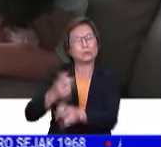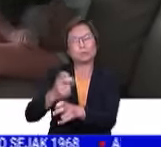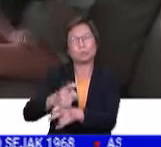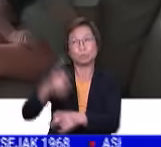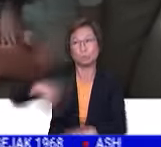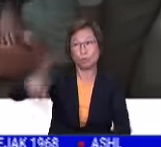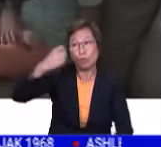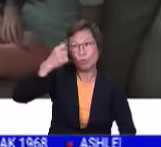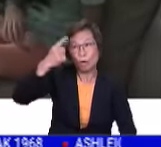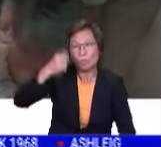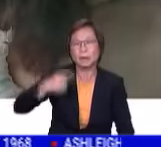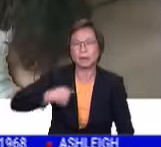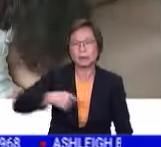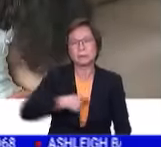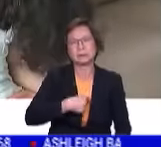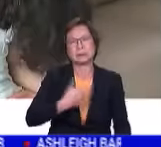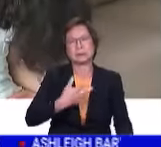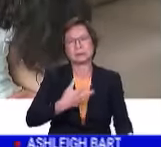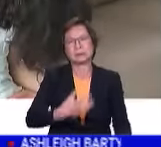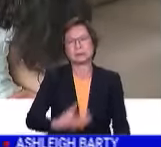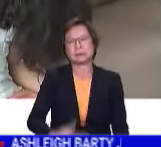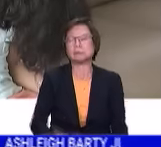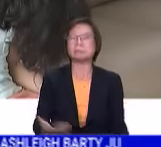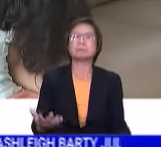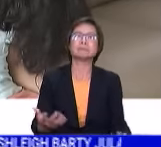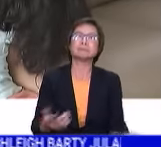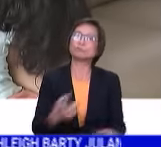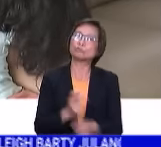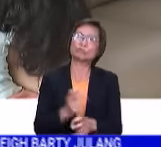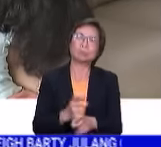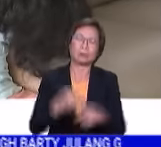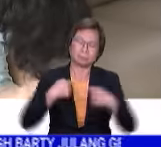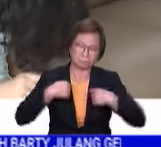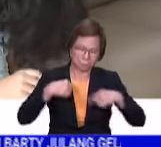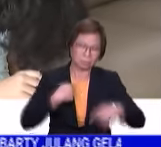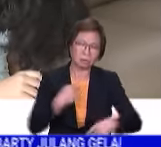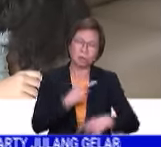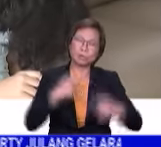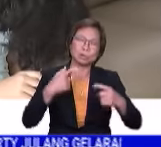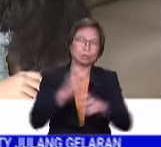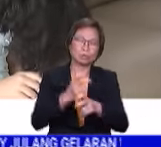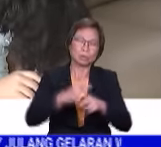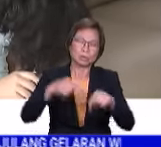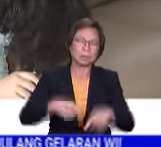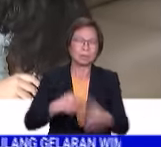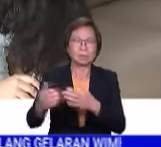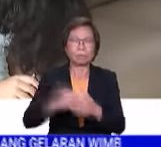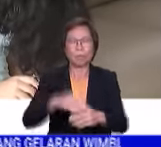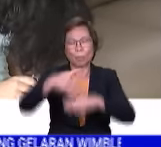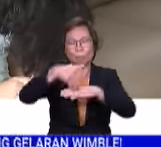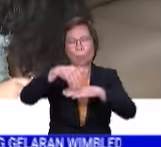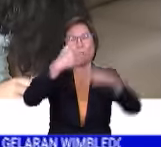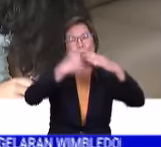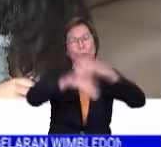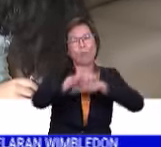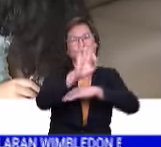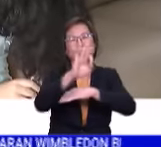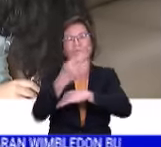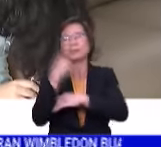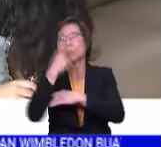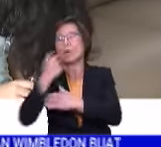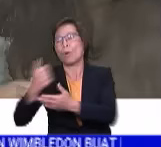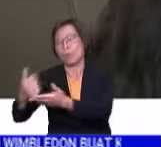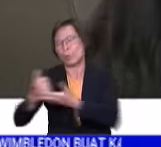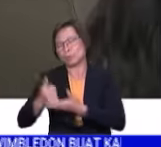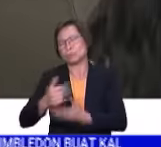kan. So kita pun tak berapa ada live sangat kat sini. So jadi saya ambil pendekatan, tak apalah saya post kat Facebook je lah, kok ada mana-mana yang boleh sudi